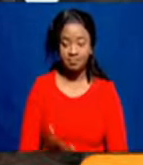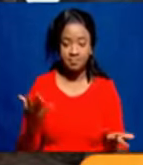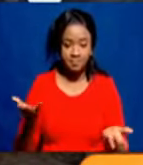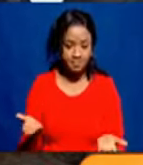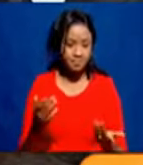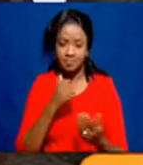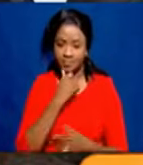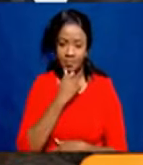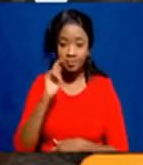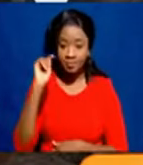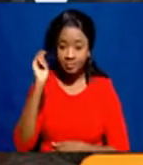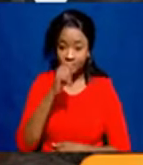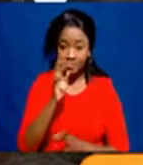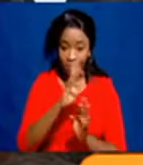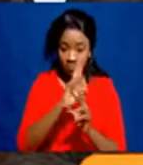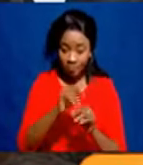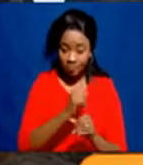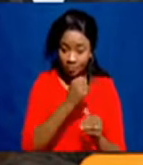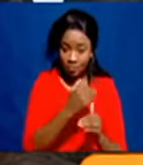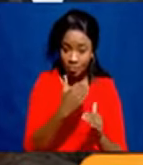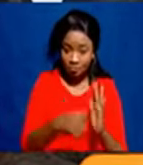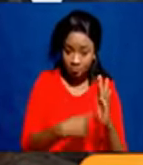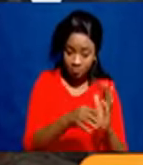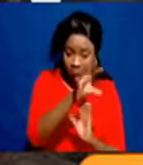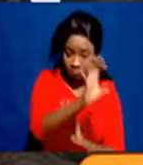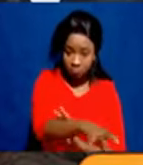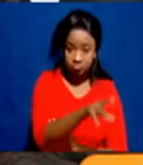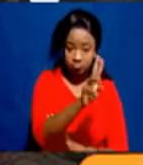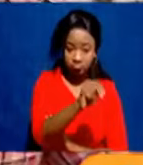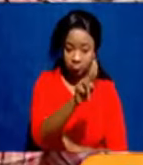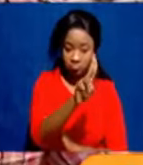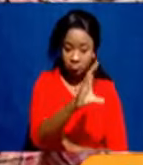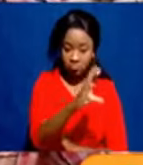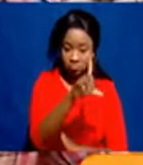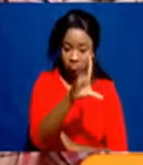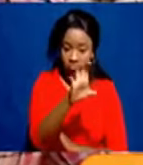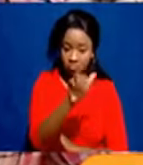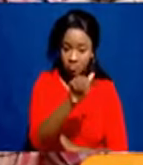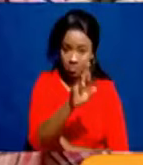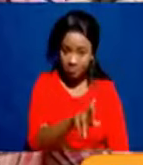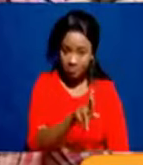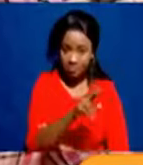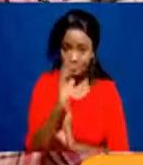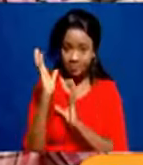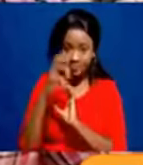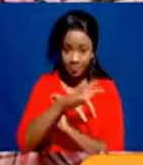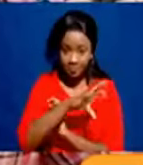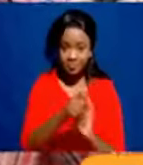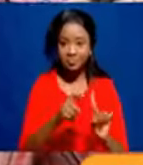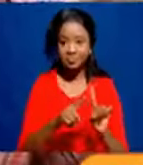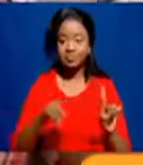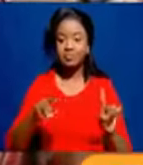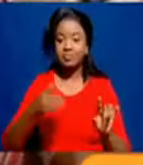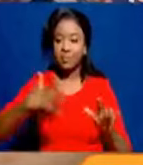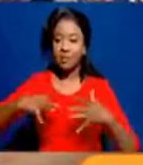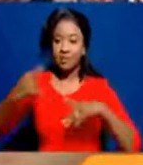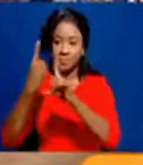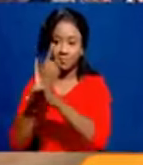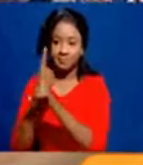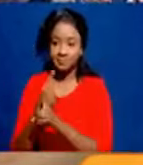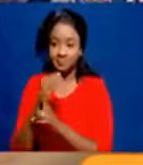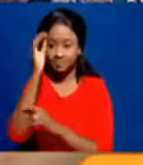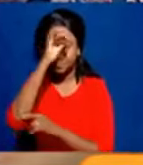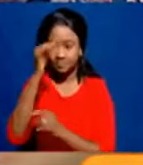tayari kuzalisha kawi ya nuklia umeendelea kushika kasi kaunti ya Kilifi. Semi tofauti zilichacha kwa siku